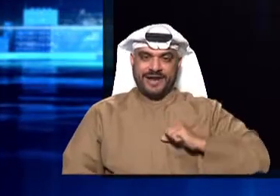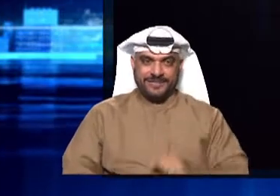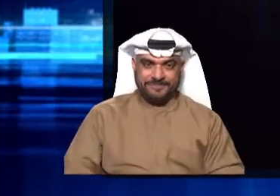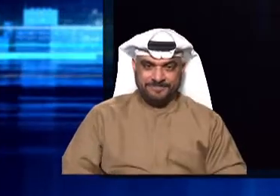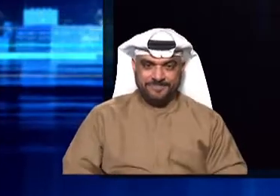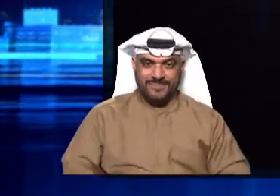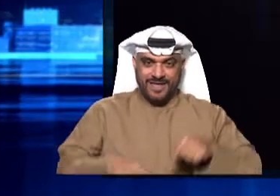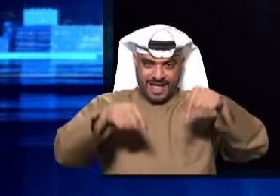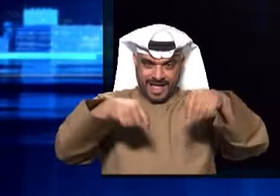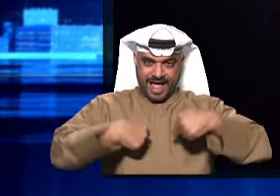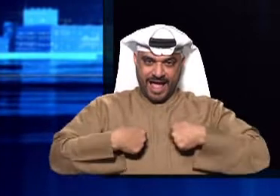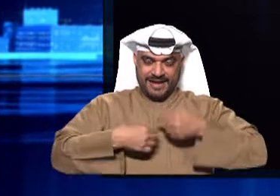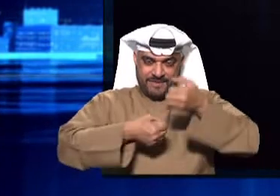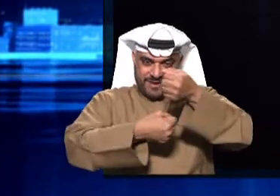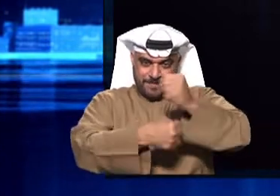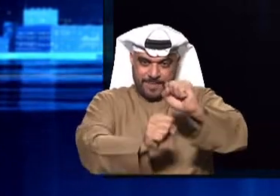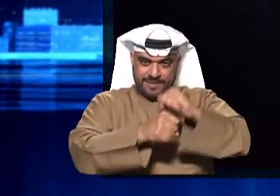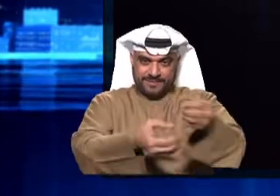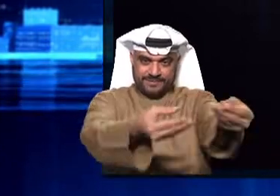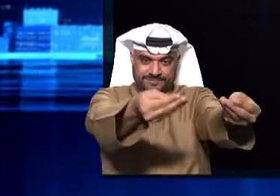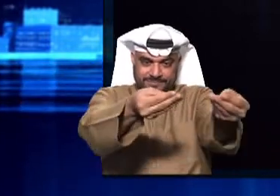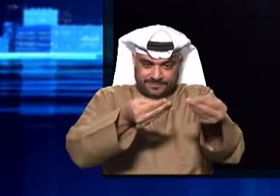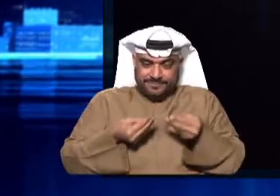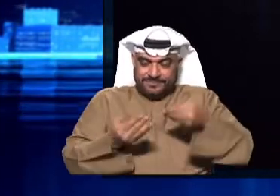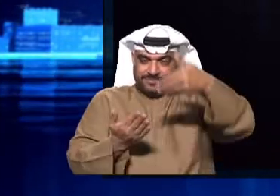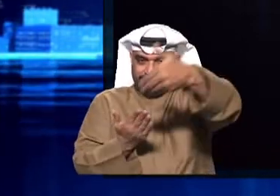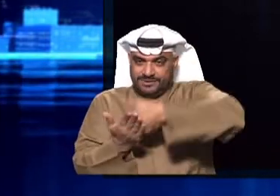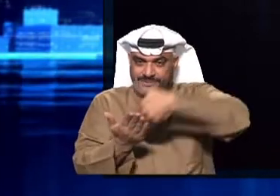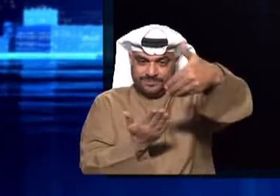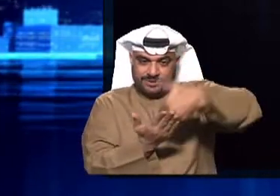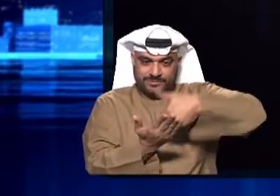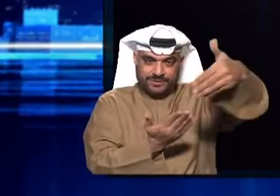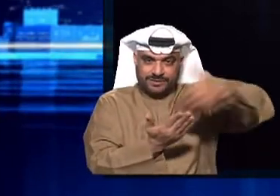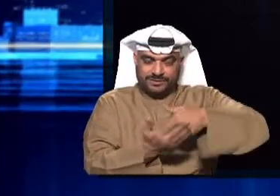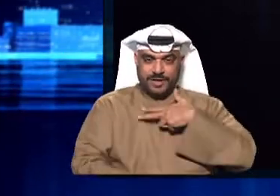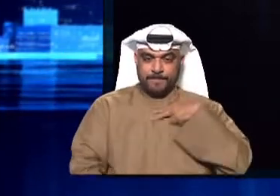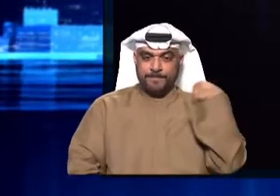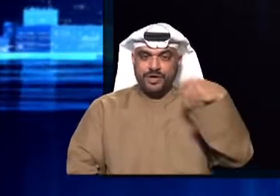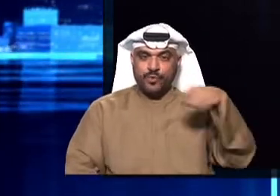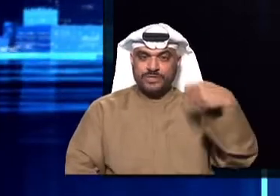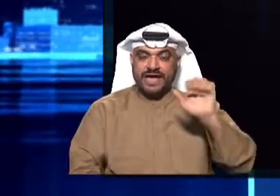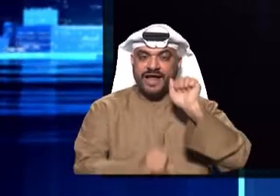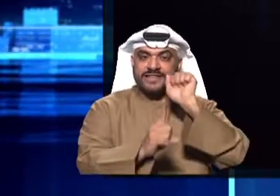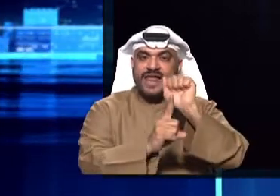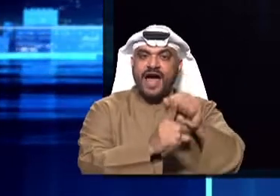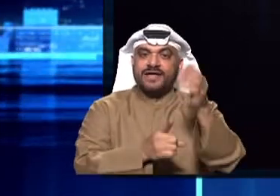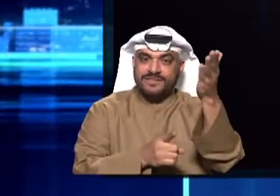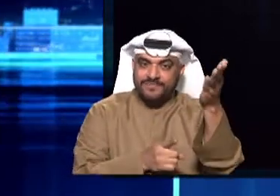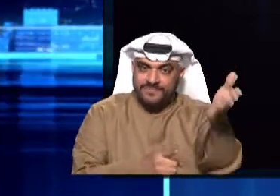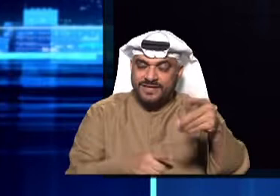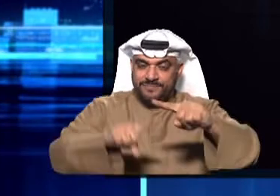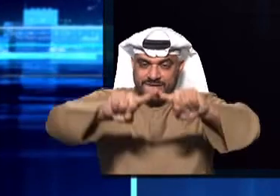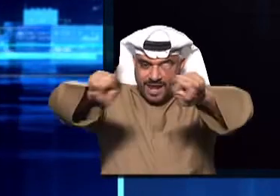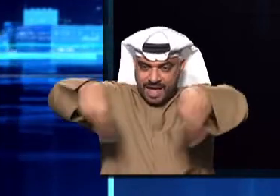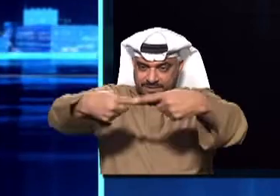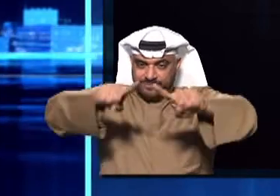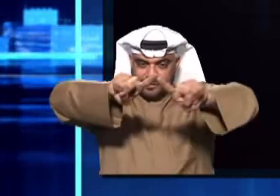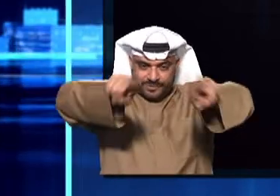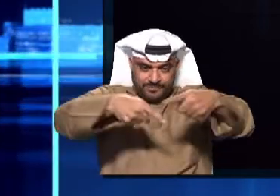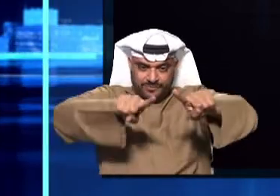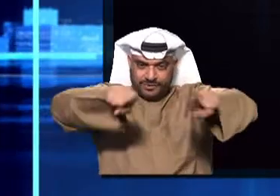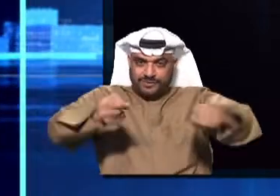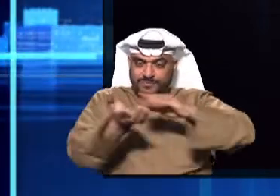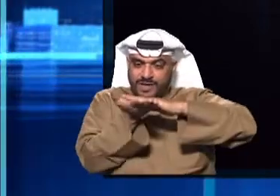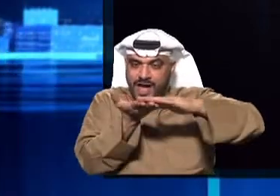في البلدية تسلمنا خطابات من الوزارات المعنية في تكميل البنية